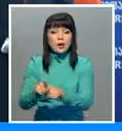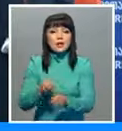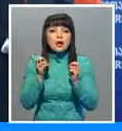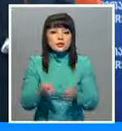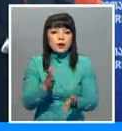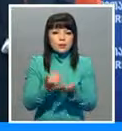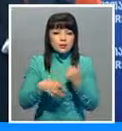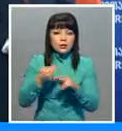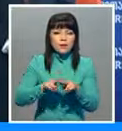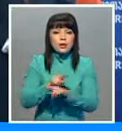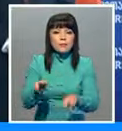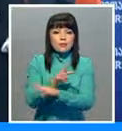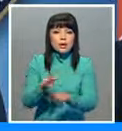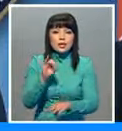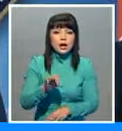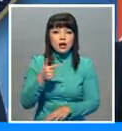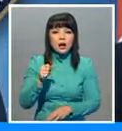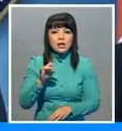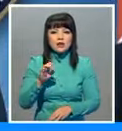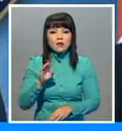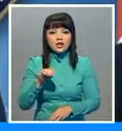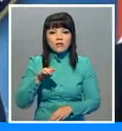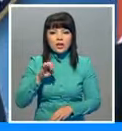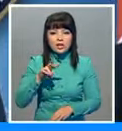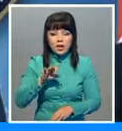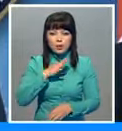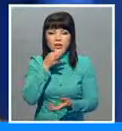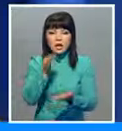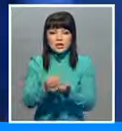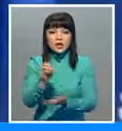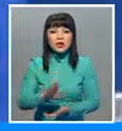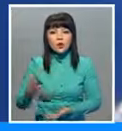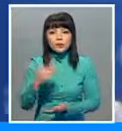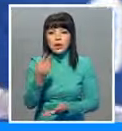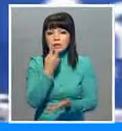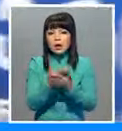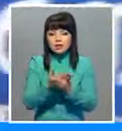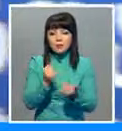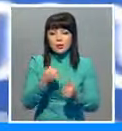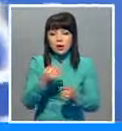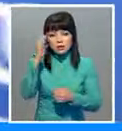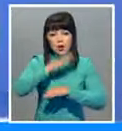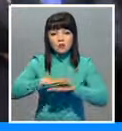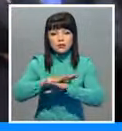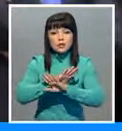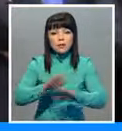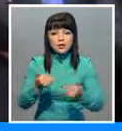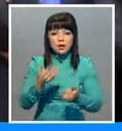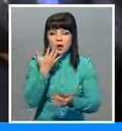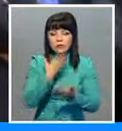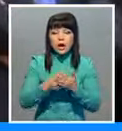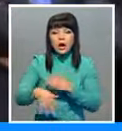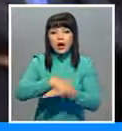тұр. Алайда премьер-министр Иракли Гарибашвилидің мәлімдеуінше, елдің Еуропа еуроатлантикалық ұстанымы үкіметтің емес, халықтың